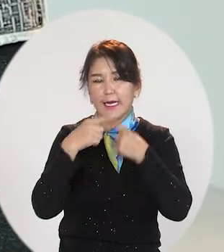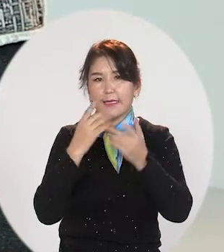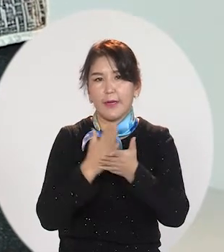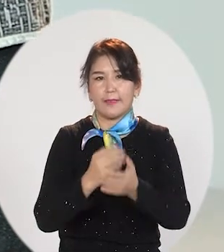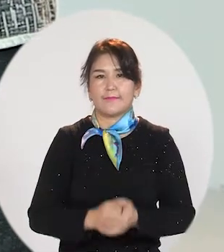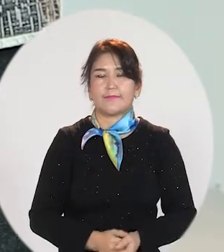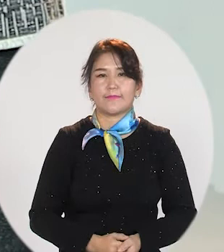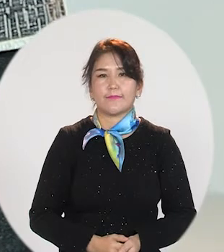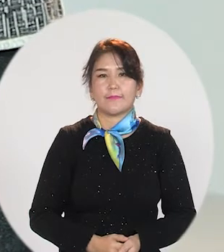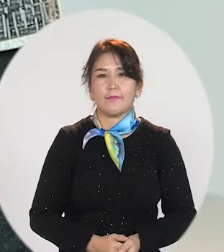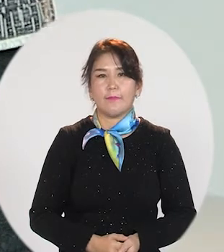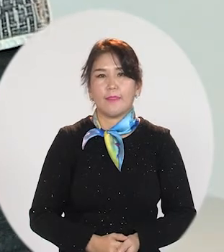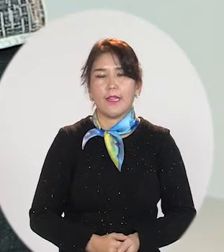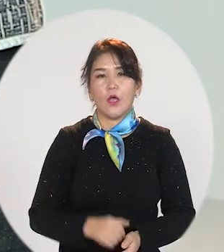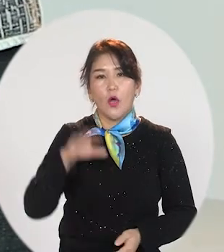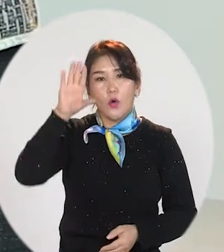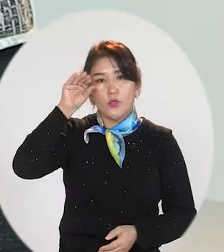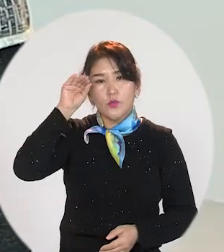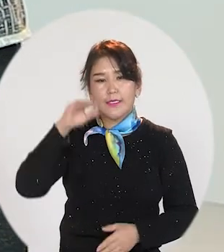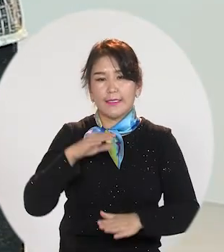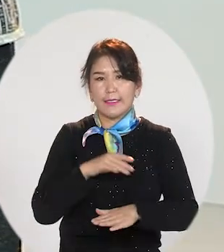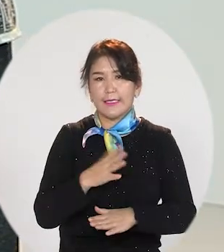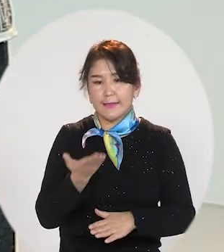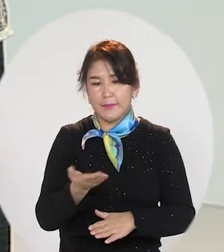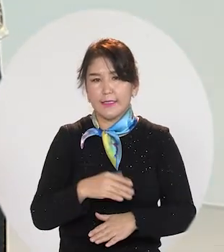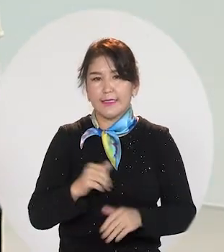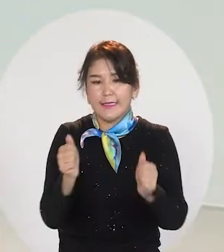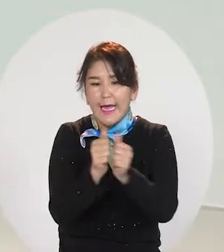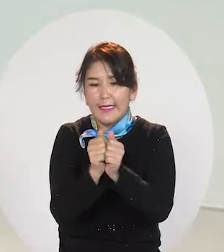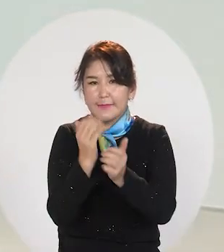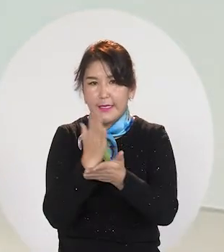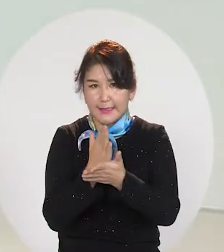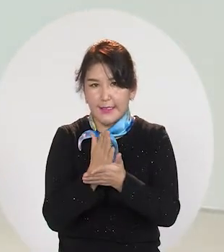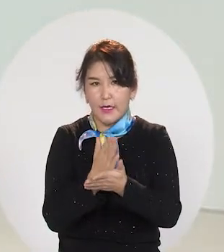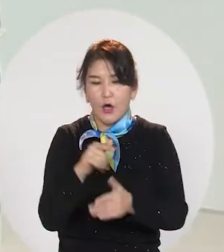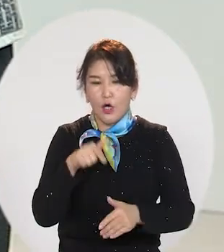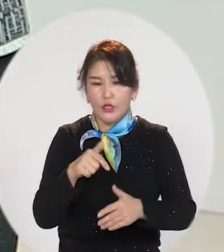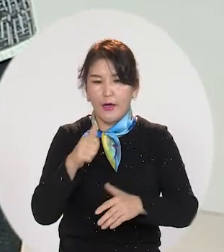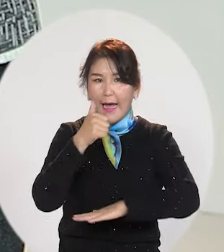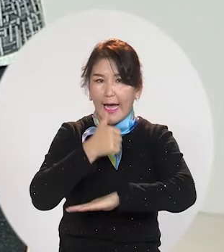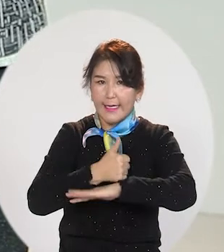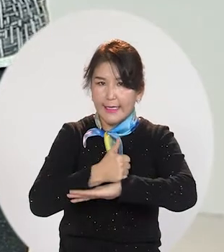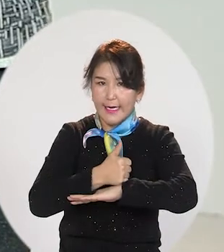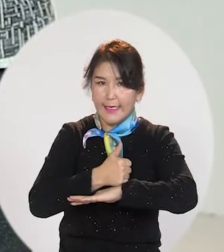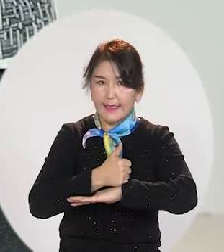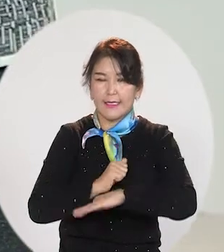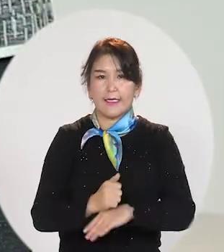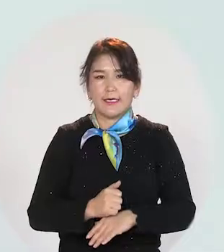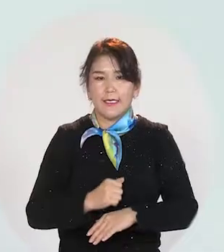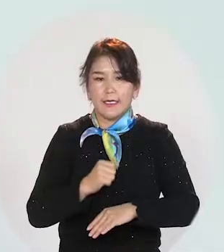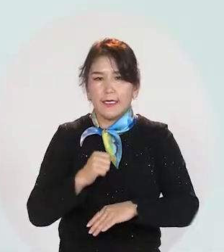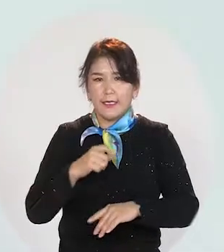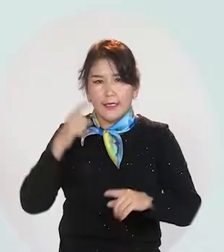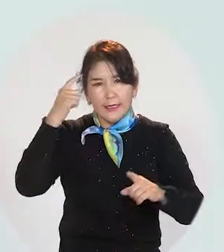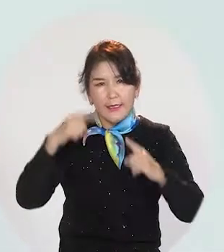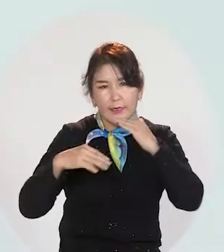болохыг хичээгээрэй. Өсвөр наснд бид найз байсан. Дунд ангид бид найз байсан. А одоо ахлах ангид бид илүүтэй